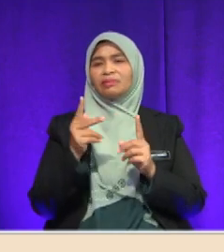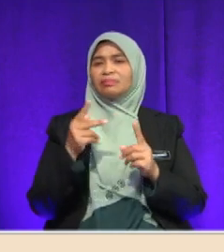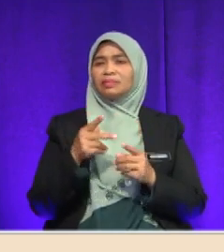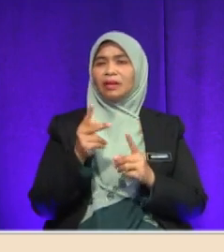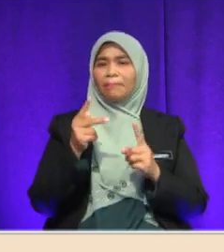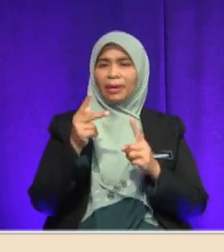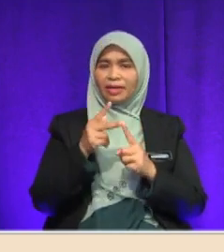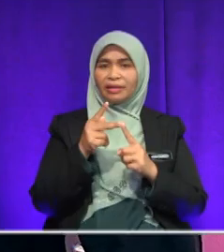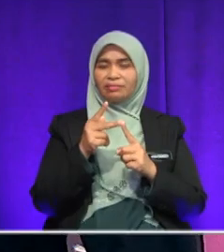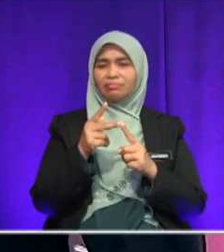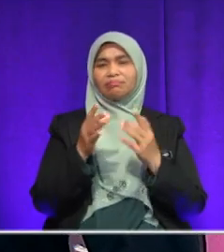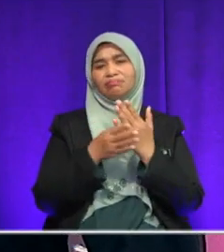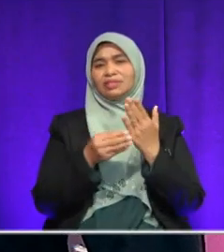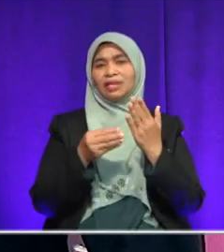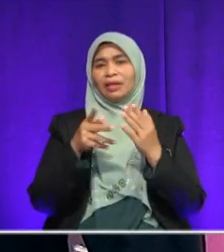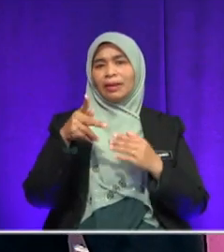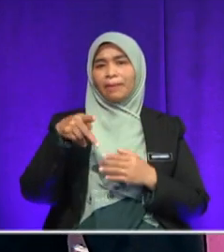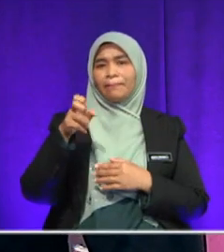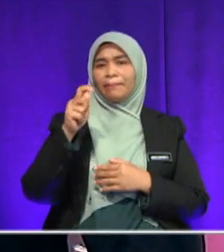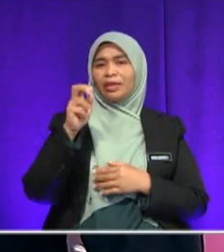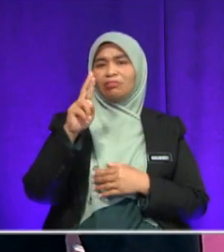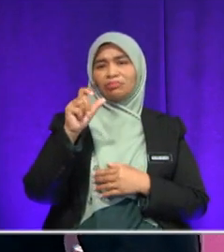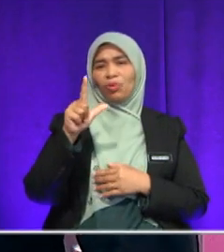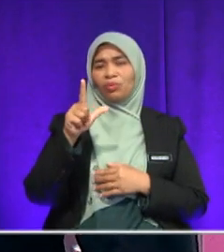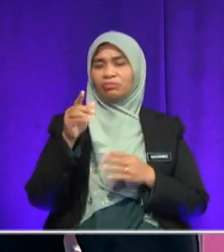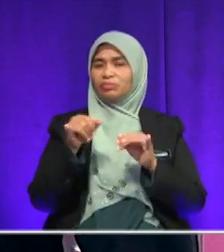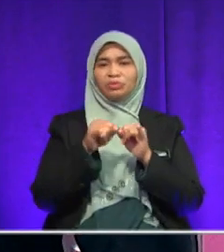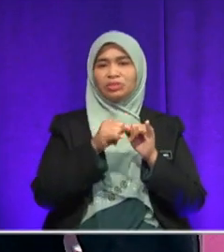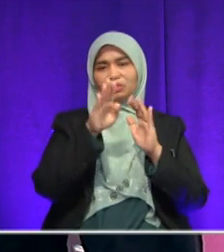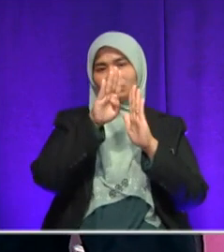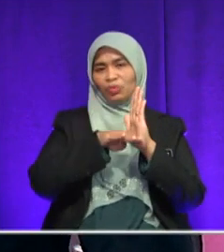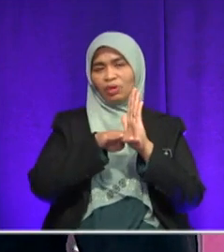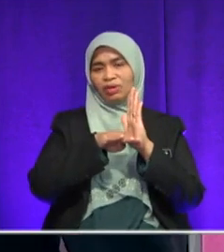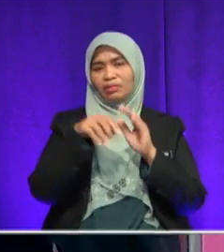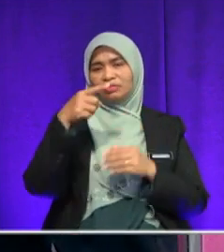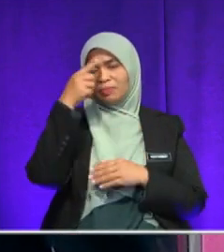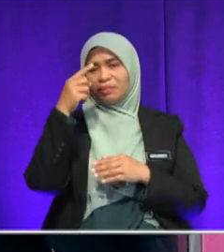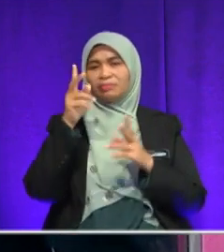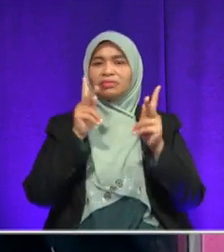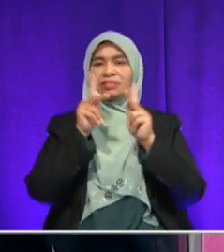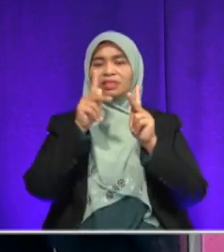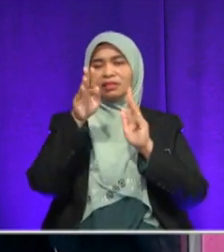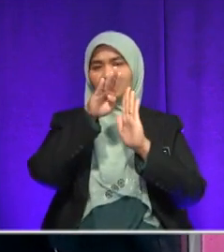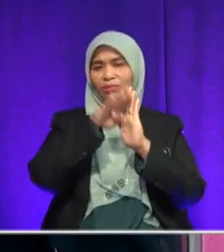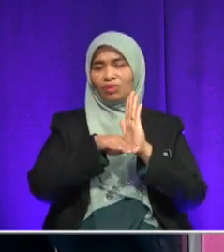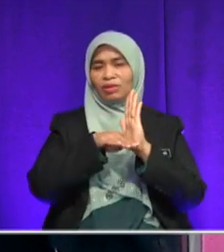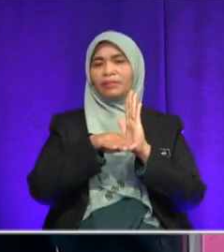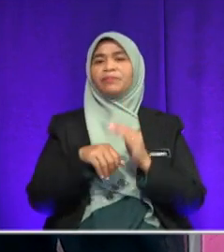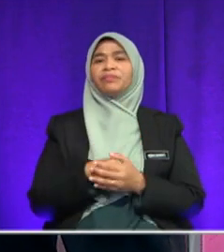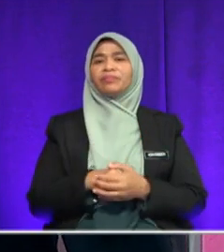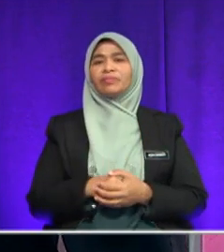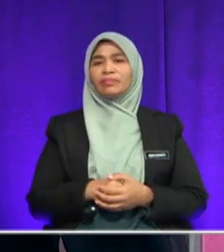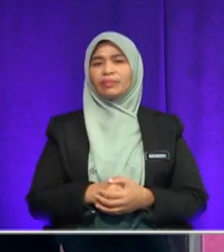akan berlaku. Kenapa? Sebab tidak ada pembelian kereta. So petrol juga akan